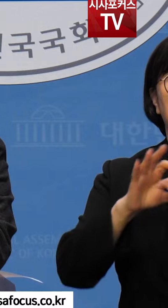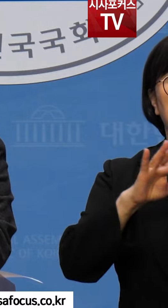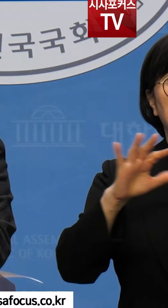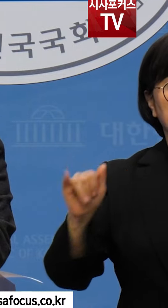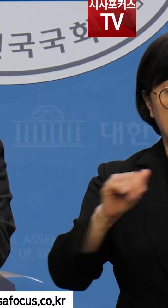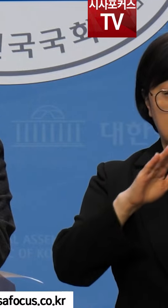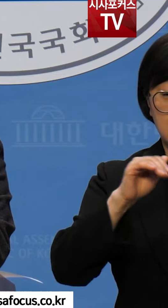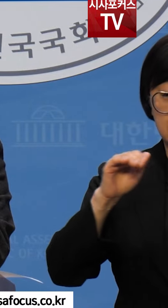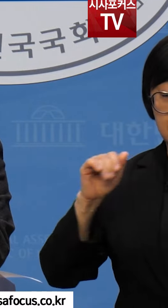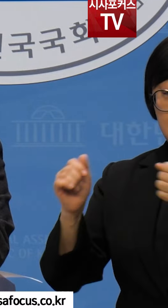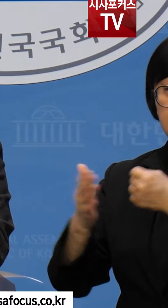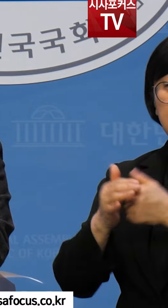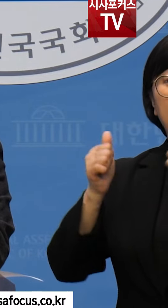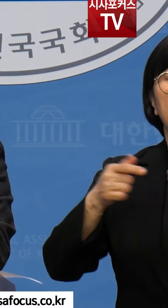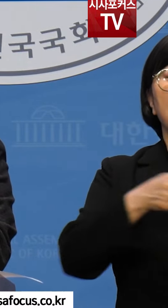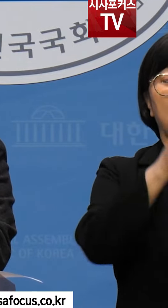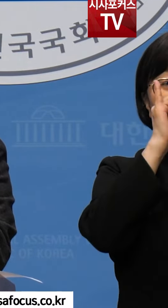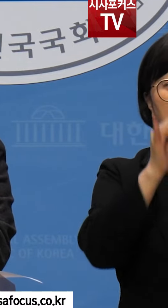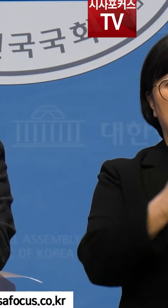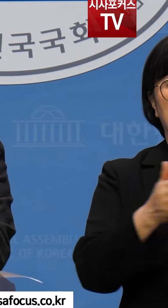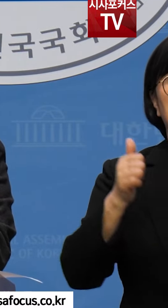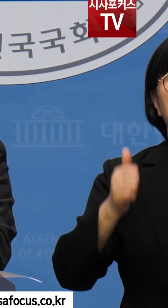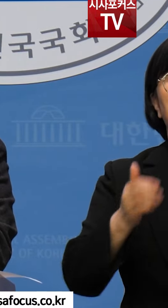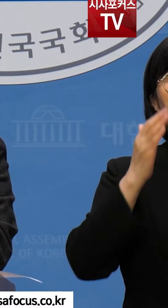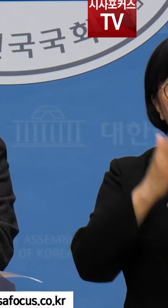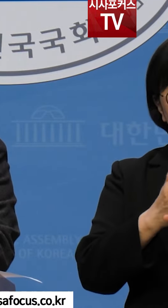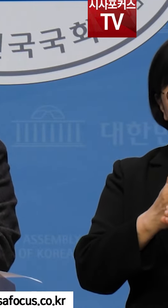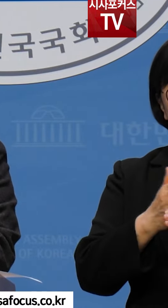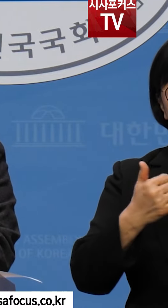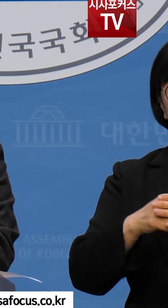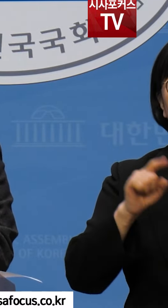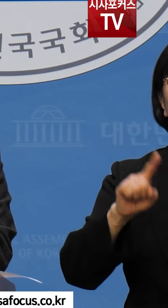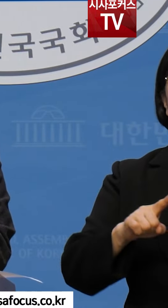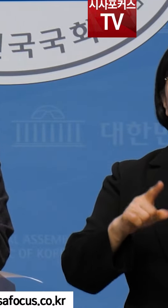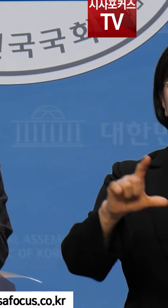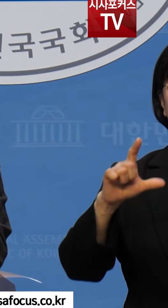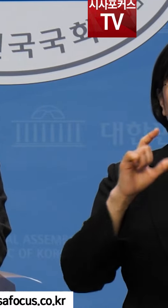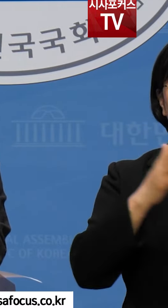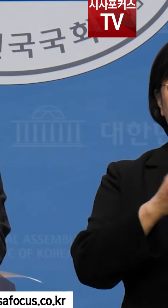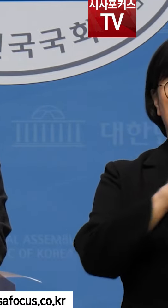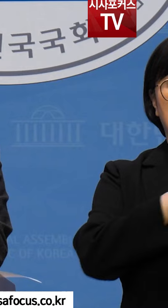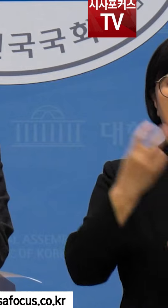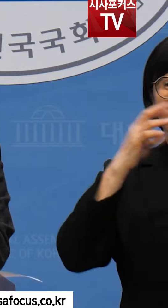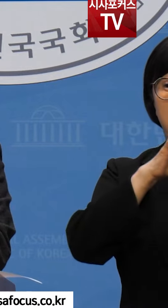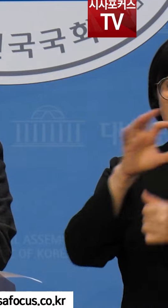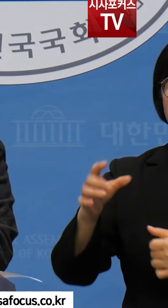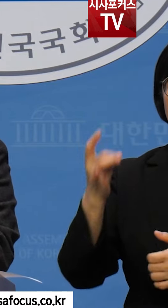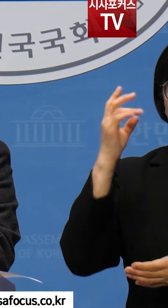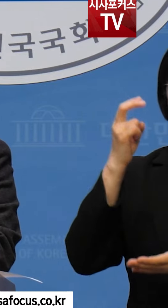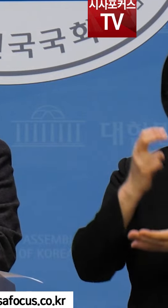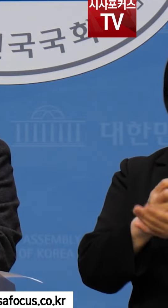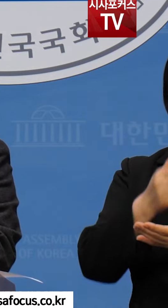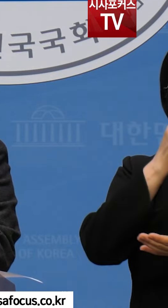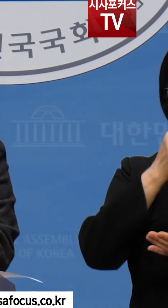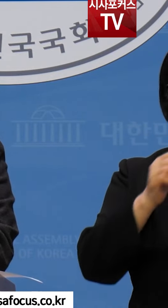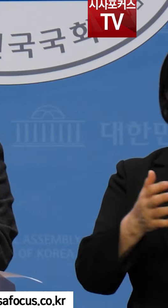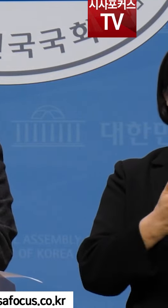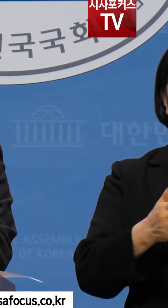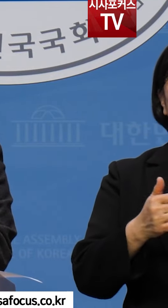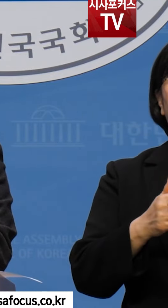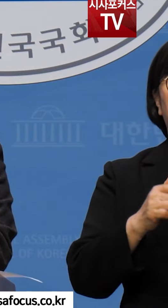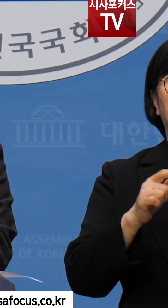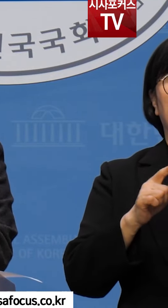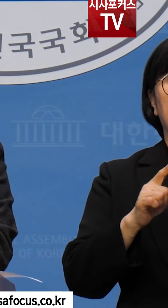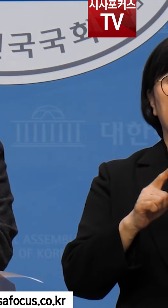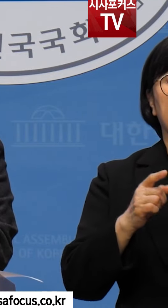관련자들이나 송영길 전 대표 이미 기소가 되어 재판에 진행 중에 있으니 위에서도 언급했던 인권보호라는 형사재판 원칙인 무죄추정 원칙과